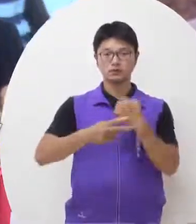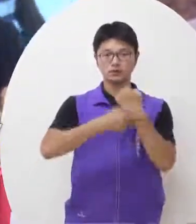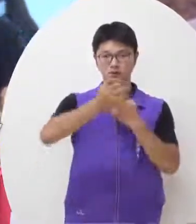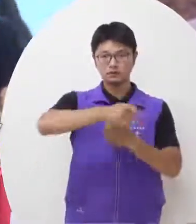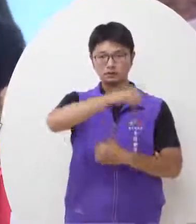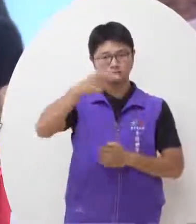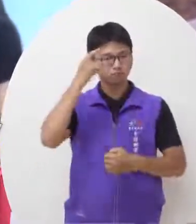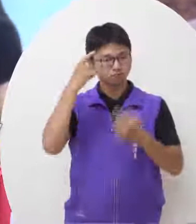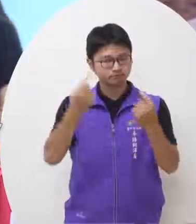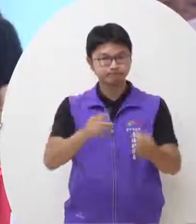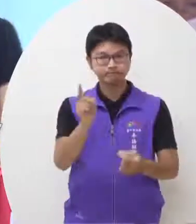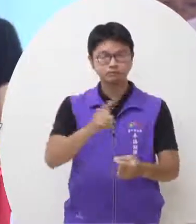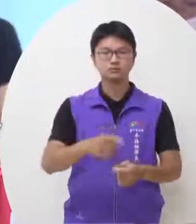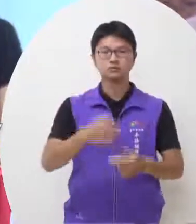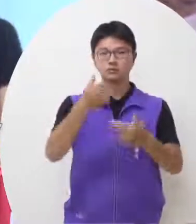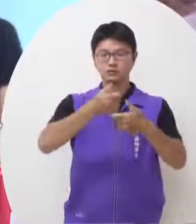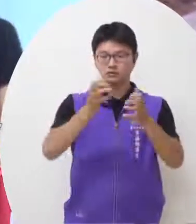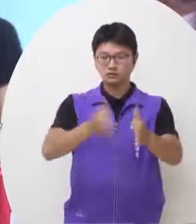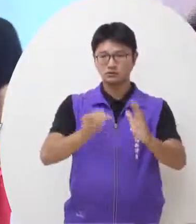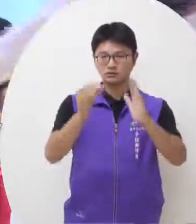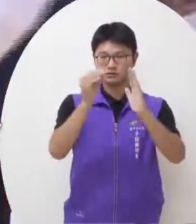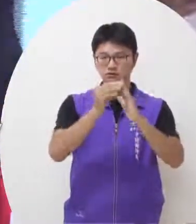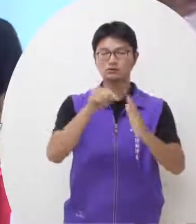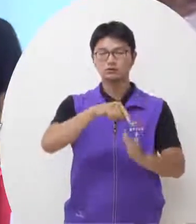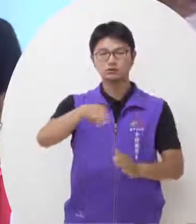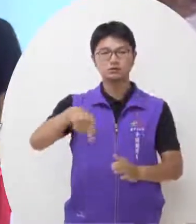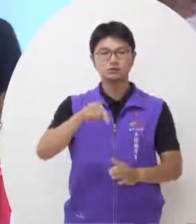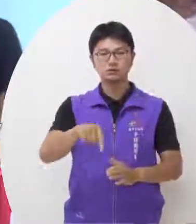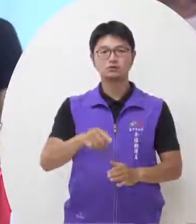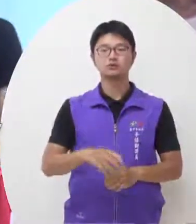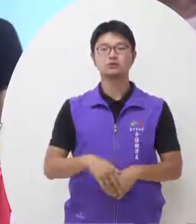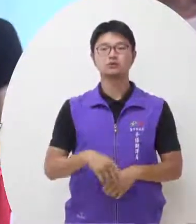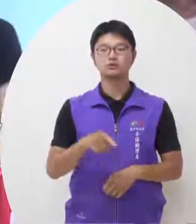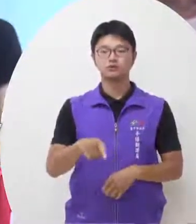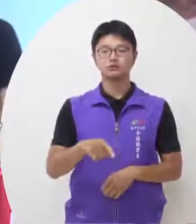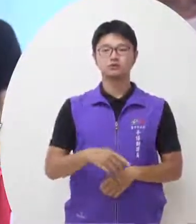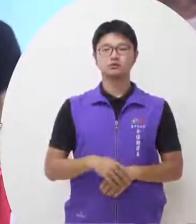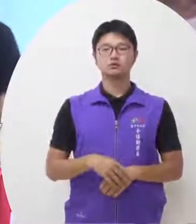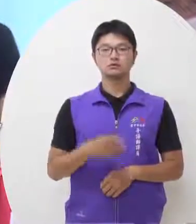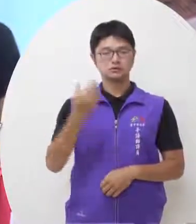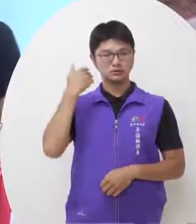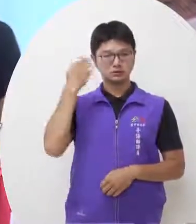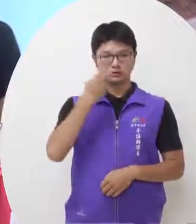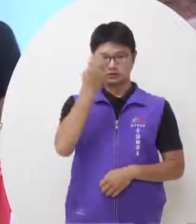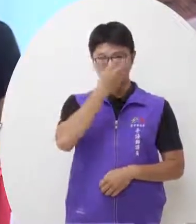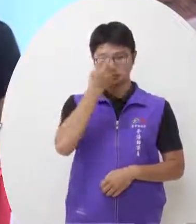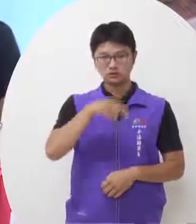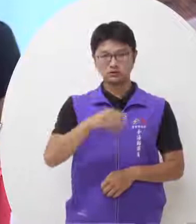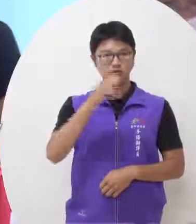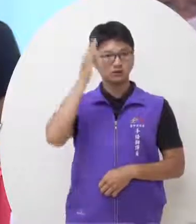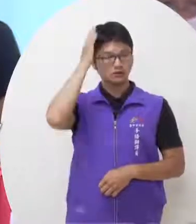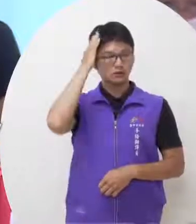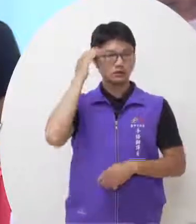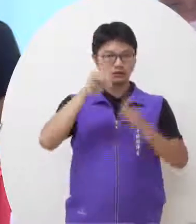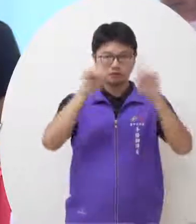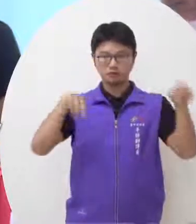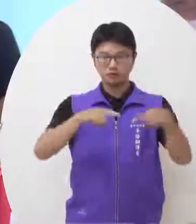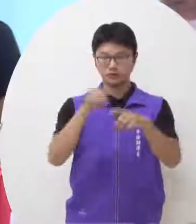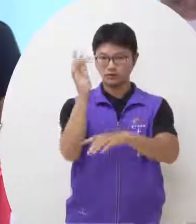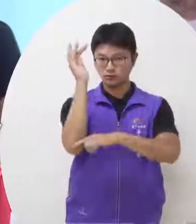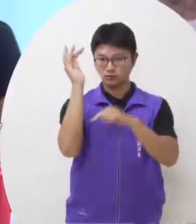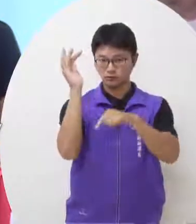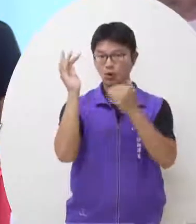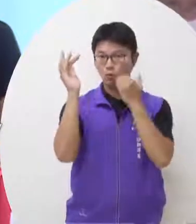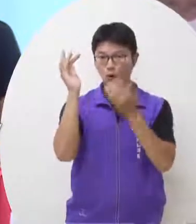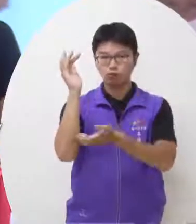们建设局景观哈。这个执事委员会在审议我们黑板树如果要在移植的时